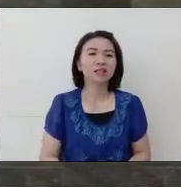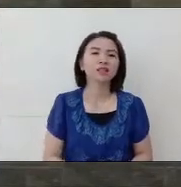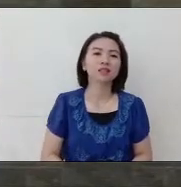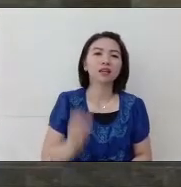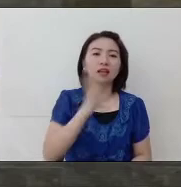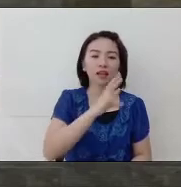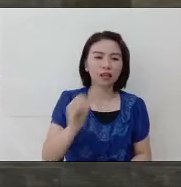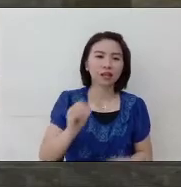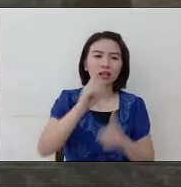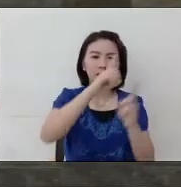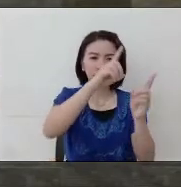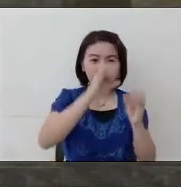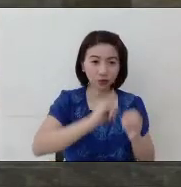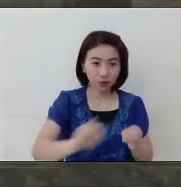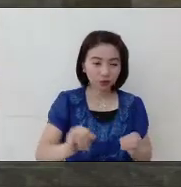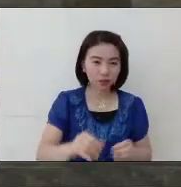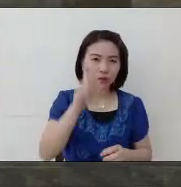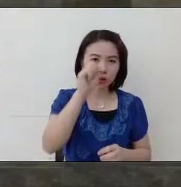one is accumulating.